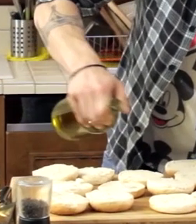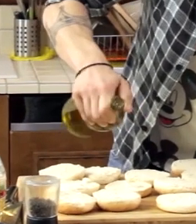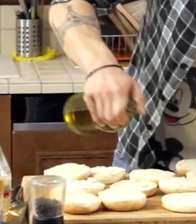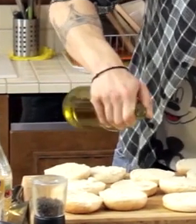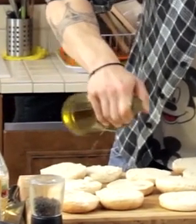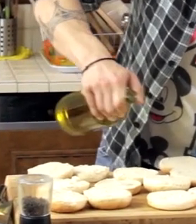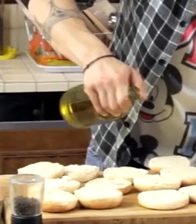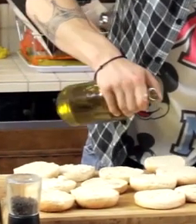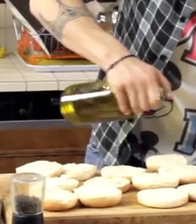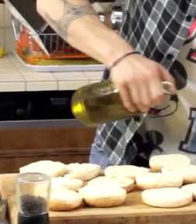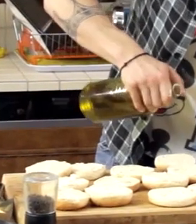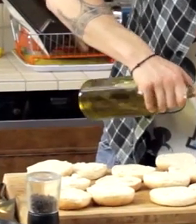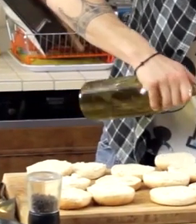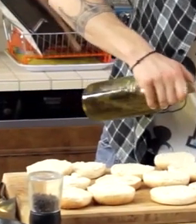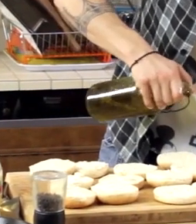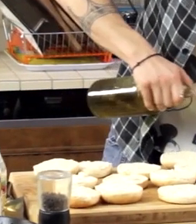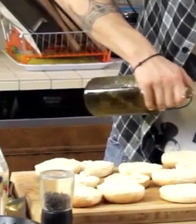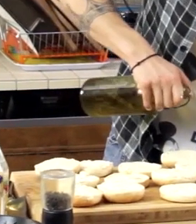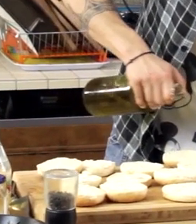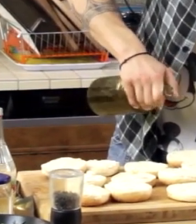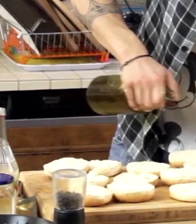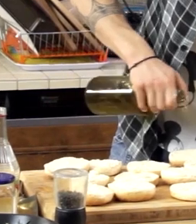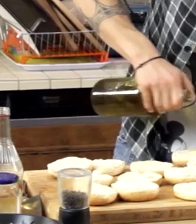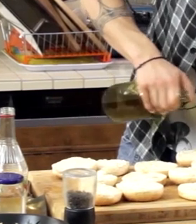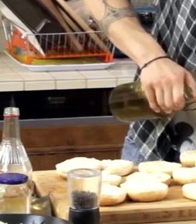Μ' αρέσει και ο θόρυβος που ακούγεται. Συνεχίζει με εκείνο το χέρι που